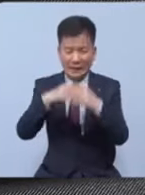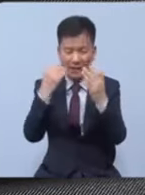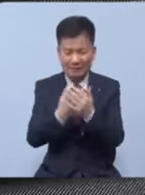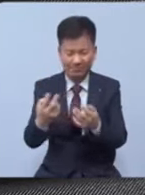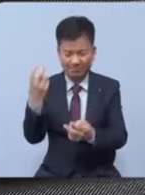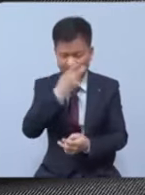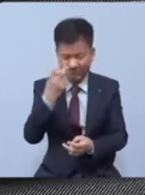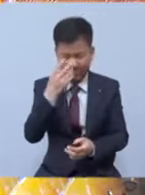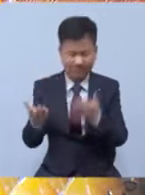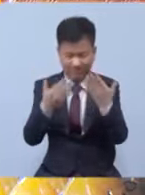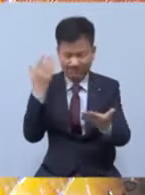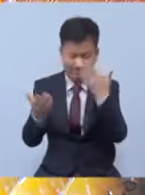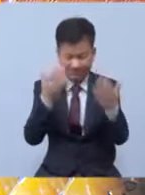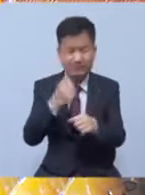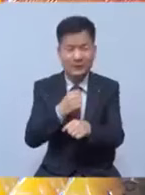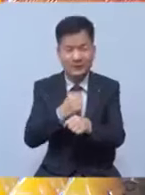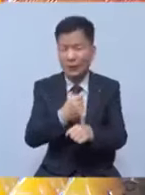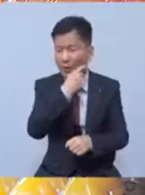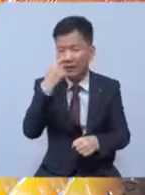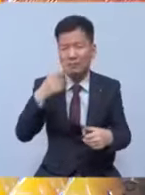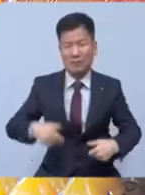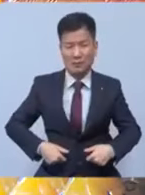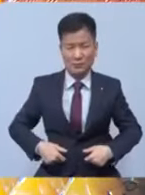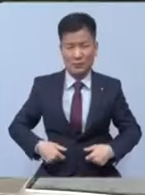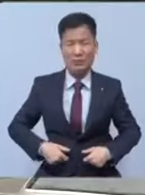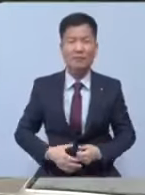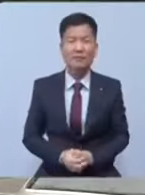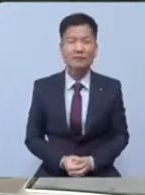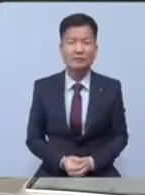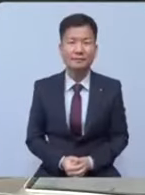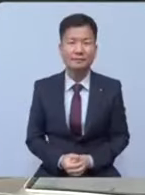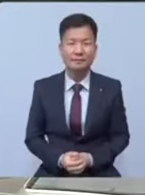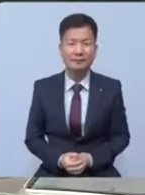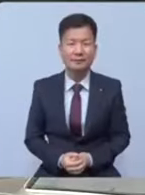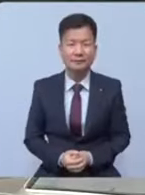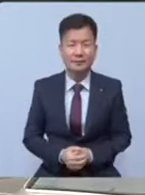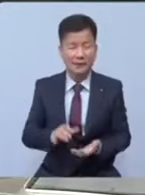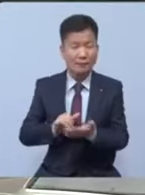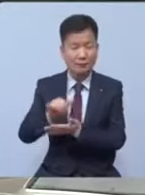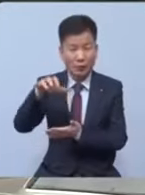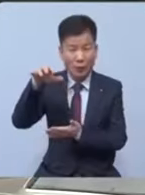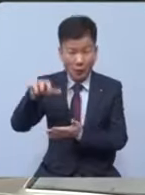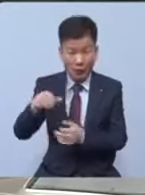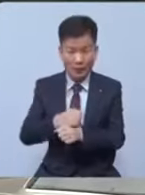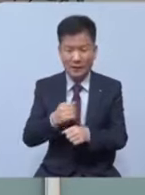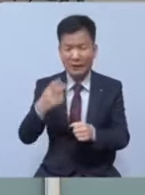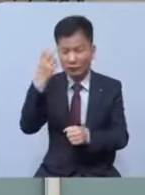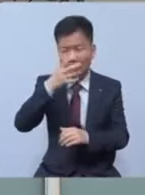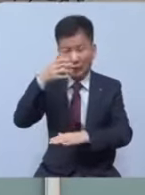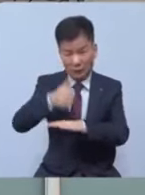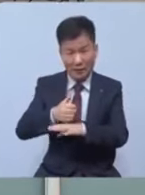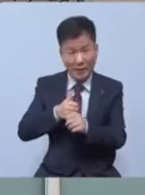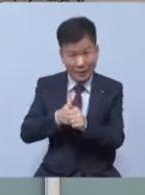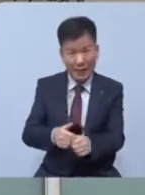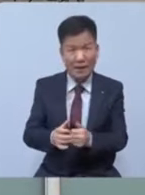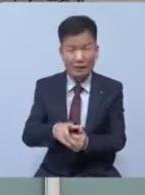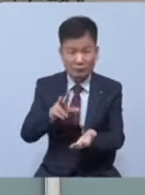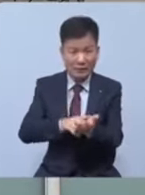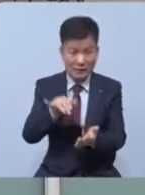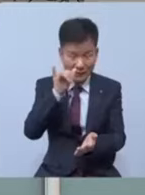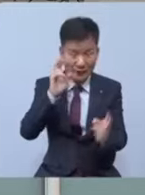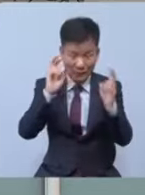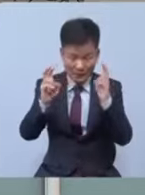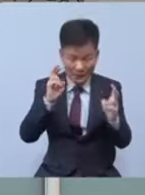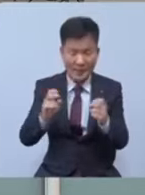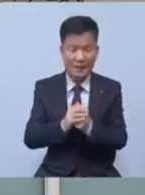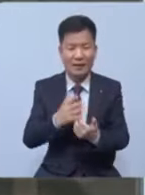통해서 그런 실체들이 있는지 더 확인을 해봐야 될 것 같고요 이해 대해 공항공사는 수사 결과에 따라 문제가 된